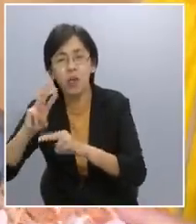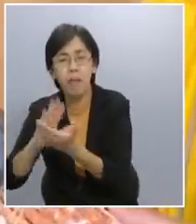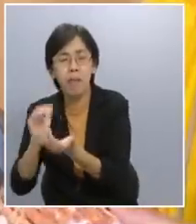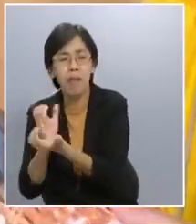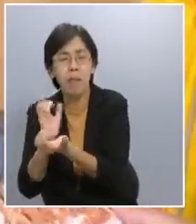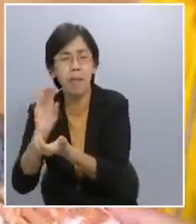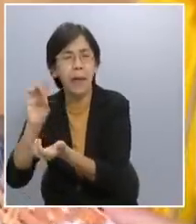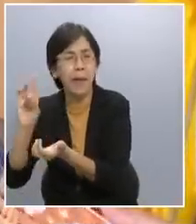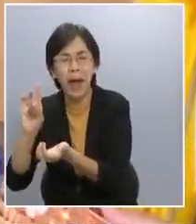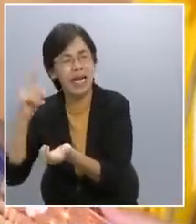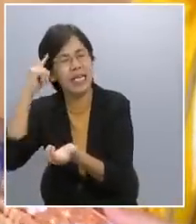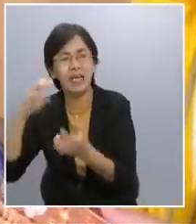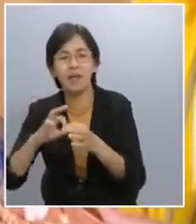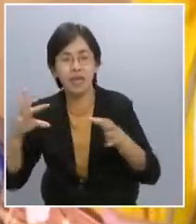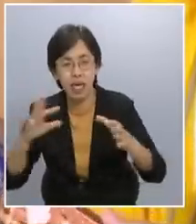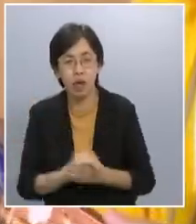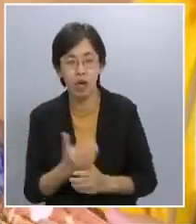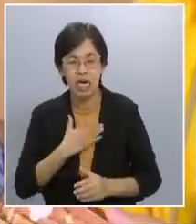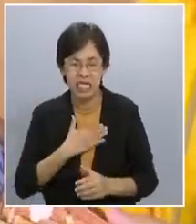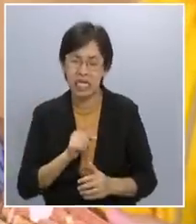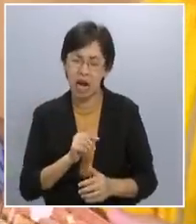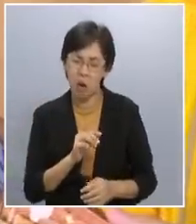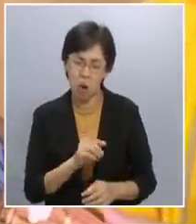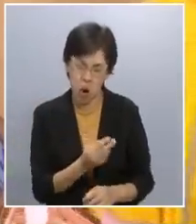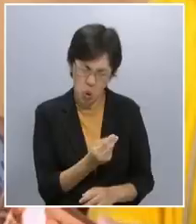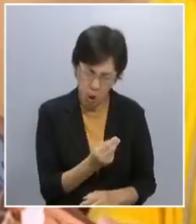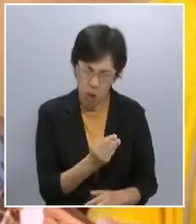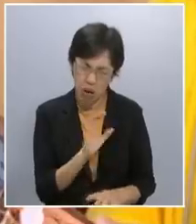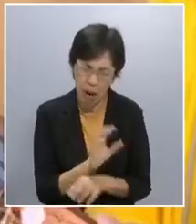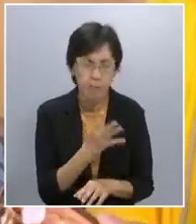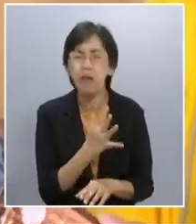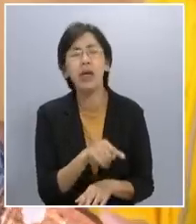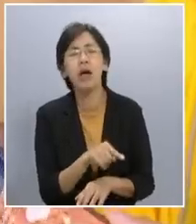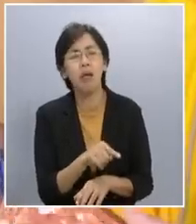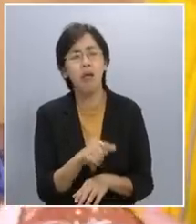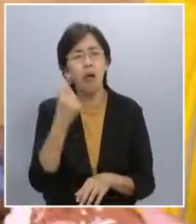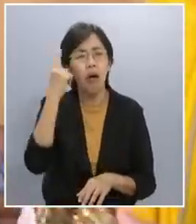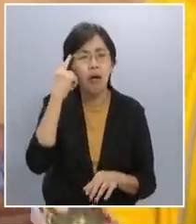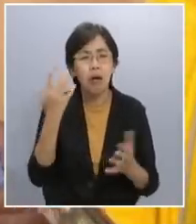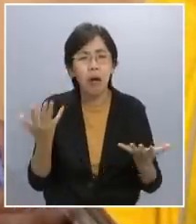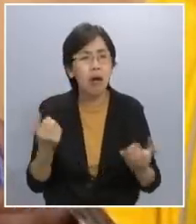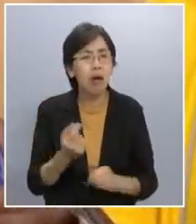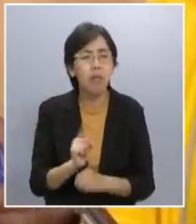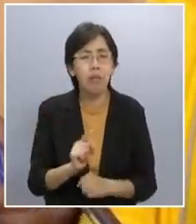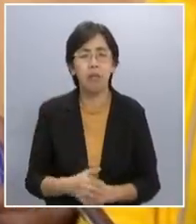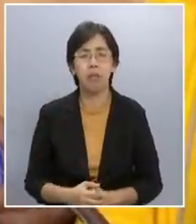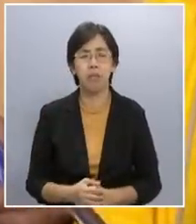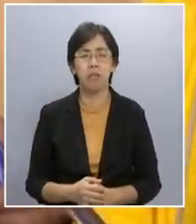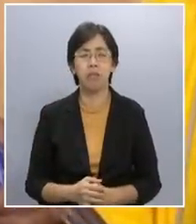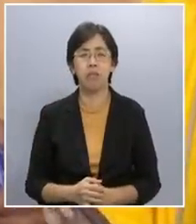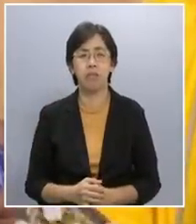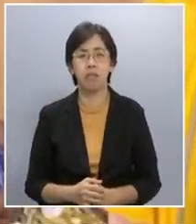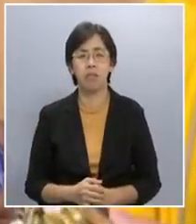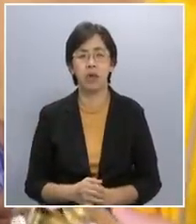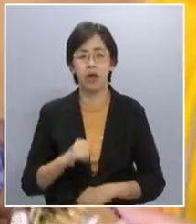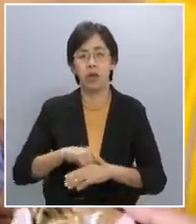หรือว่ามีการเร่งรัดคดีอะไรเลยนะครับคุณผู้ชมครับโอ้โหยังไงเนี่ยพี่หมวย ขณะที่ช่วง